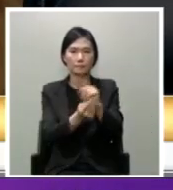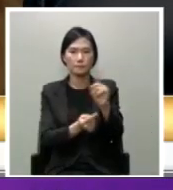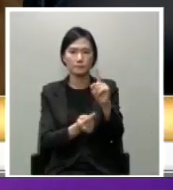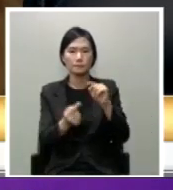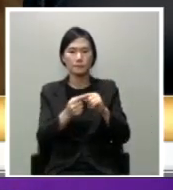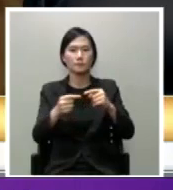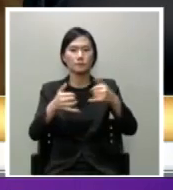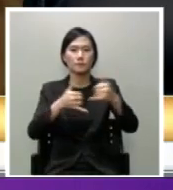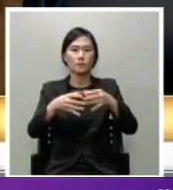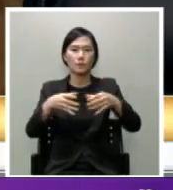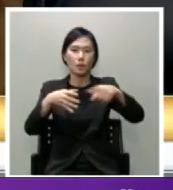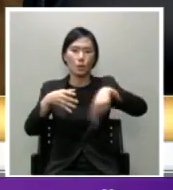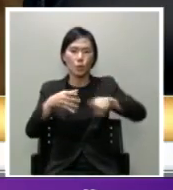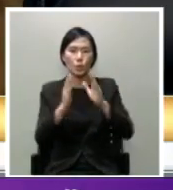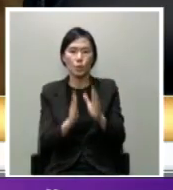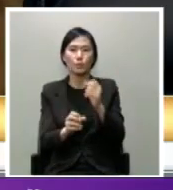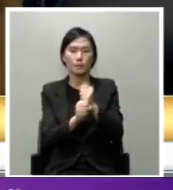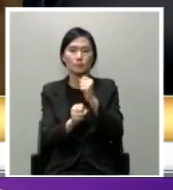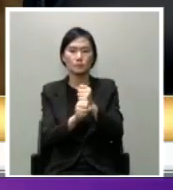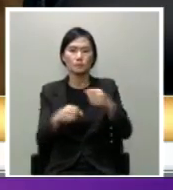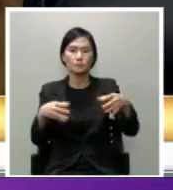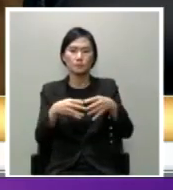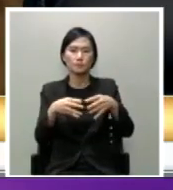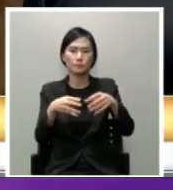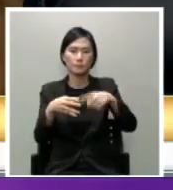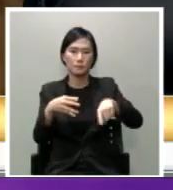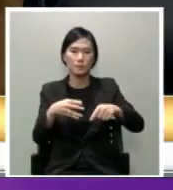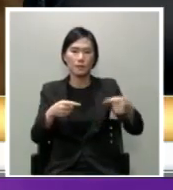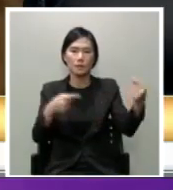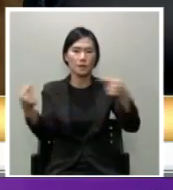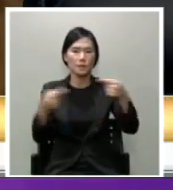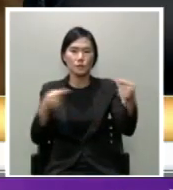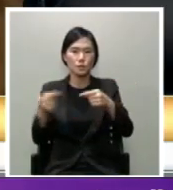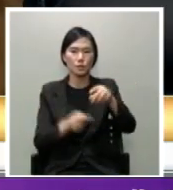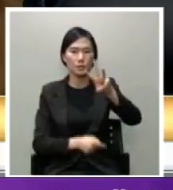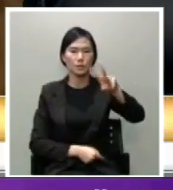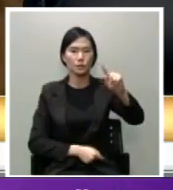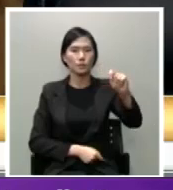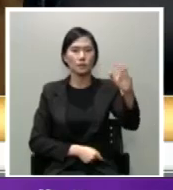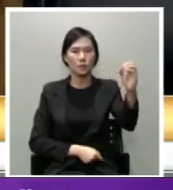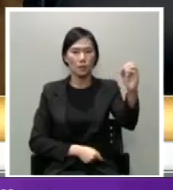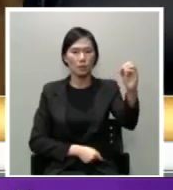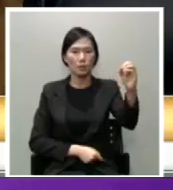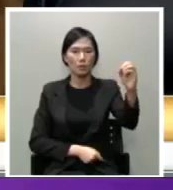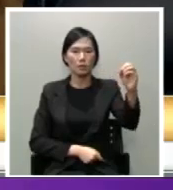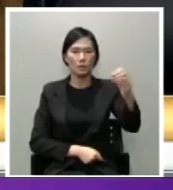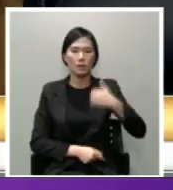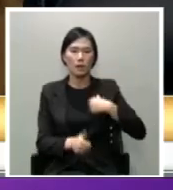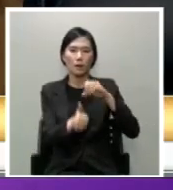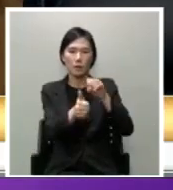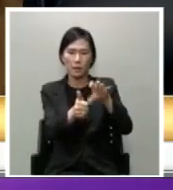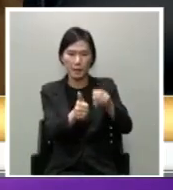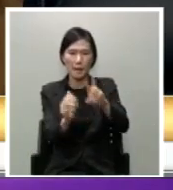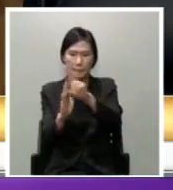ในทีมซึ่งไปสู้คดีกันที่ WTO แล้วเขาก็มาแนะนำว่ามี